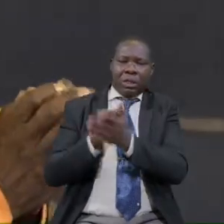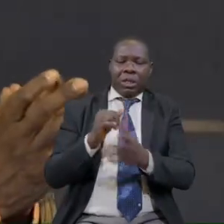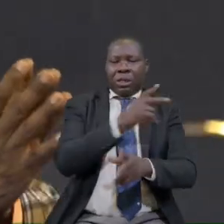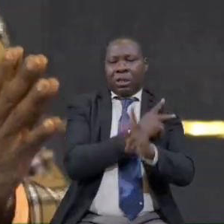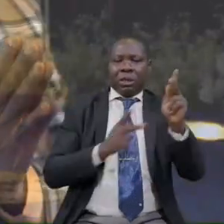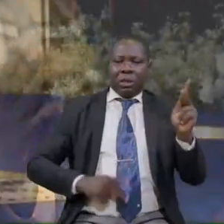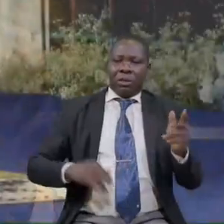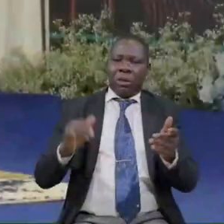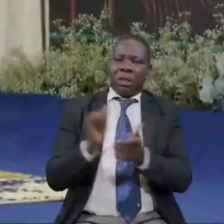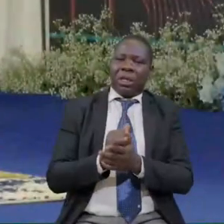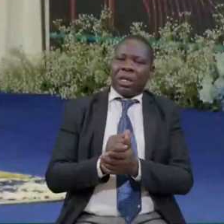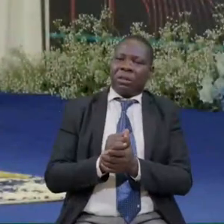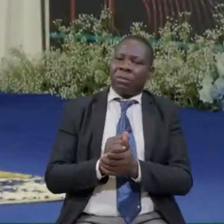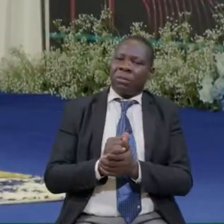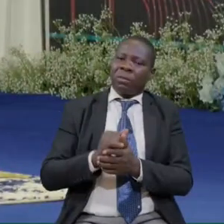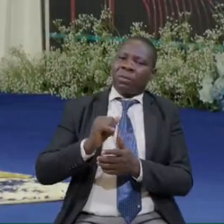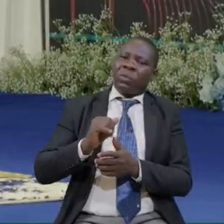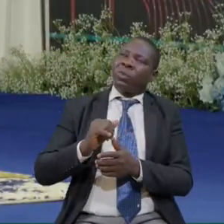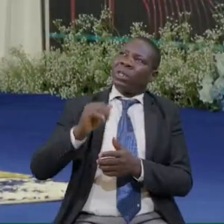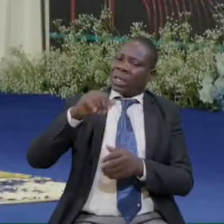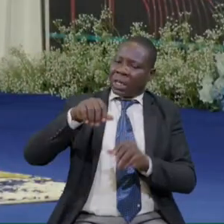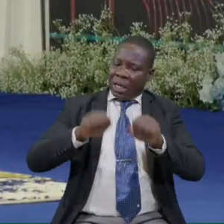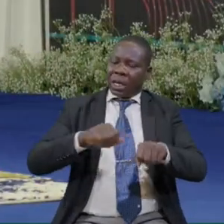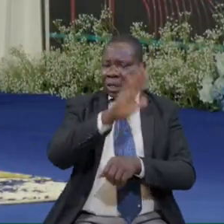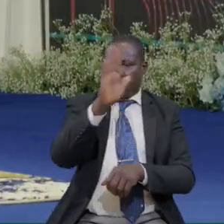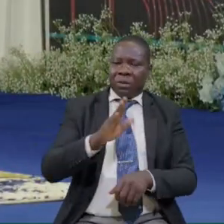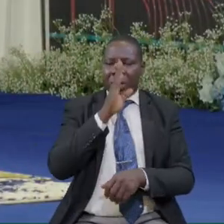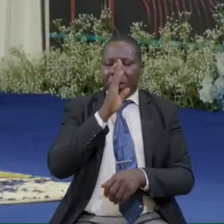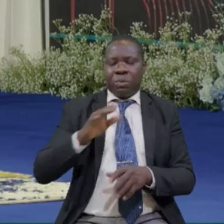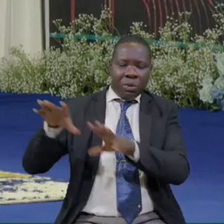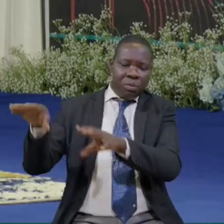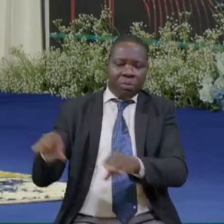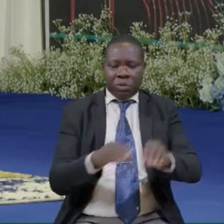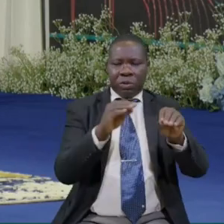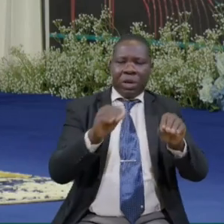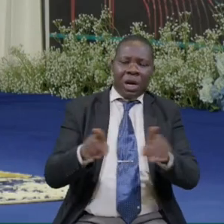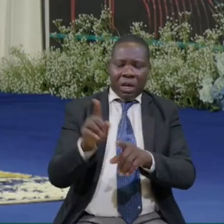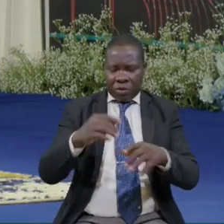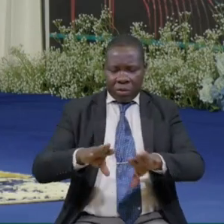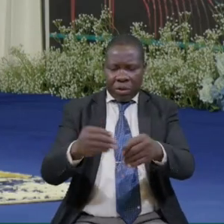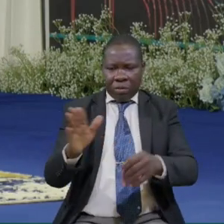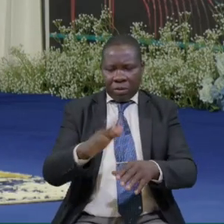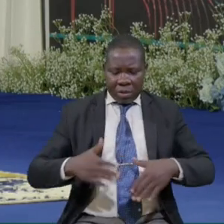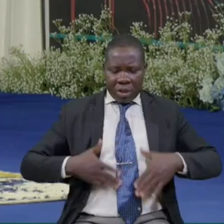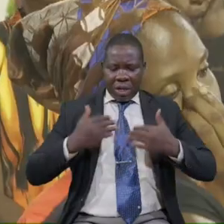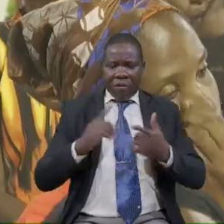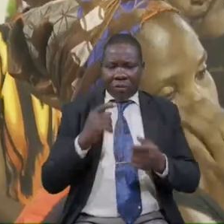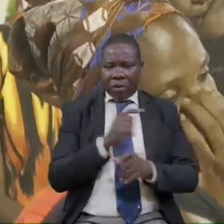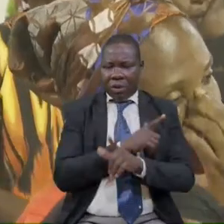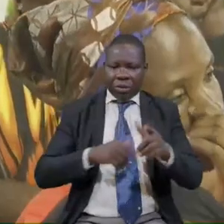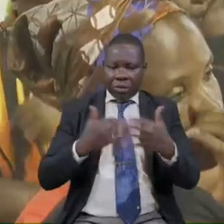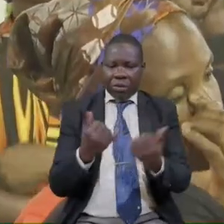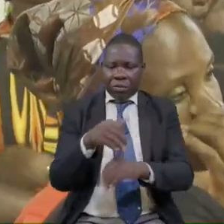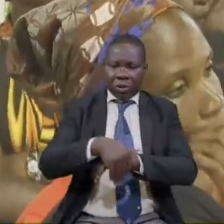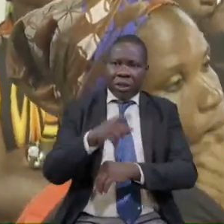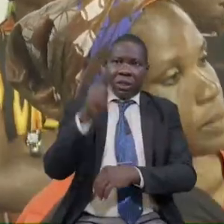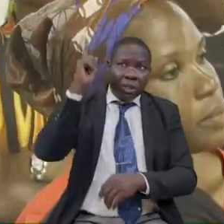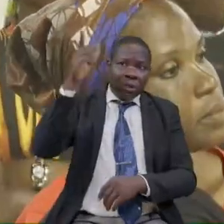royaume inébranlable. Et comme vous donnez votre vie au Seigneur, il vous rendra